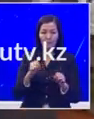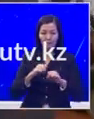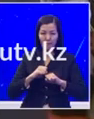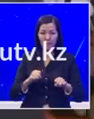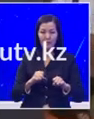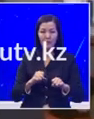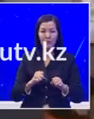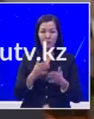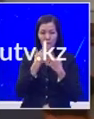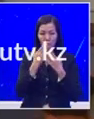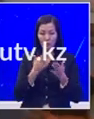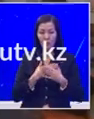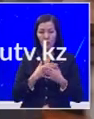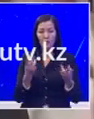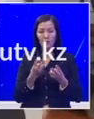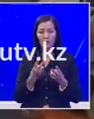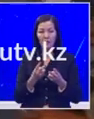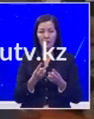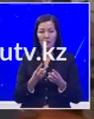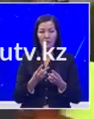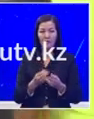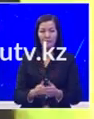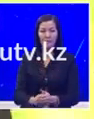сүйетін мықты патриот балалар тәрбиелесек,